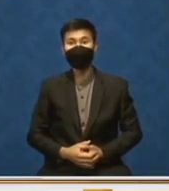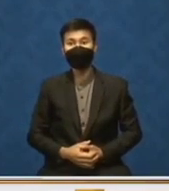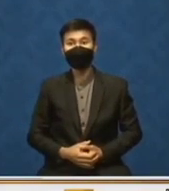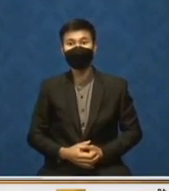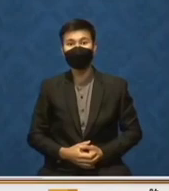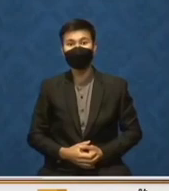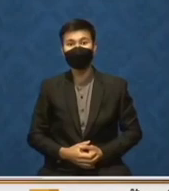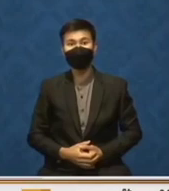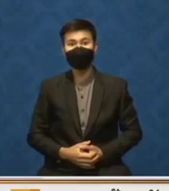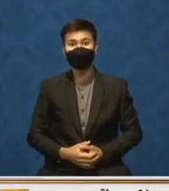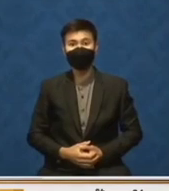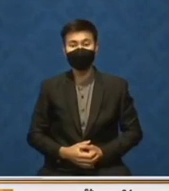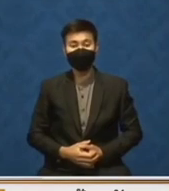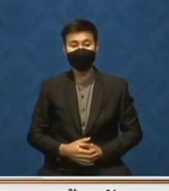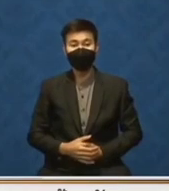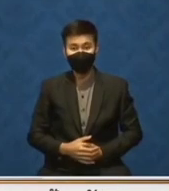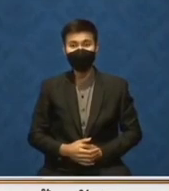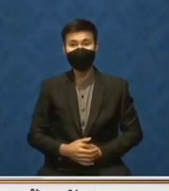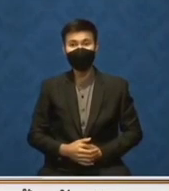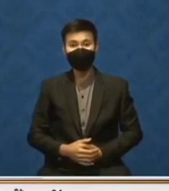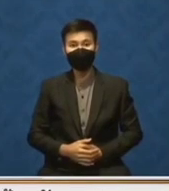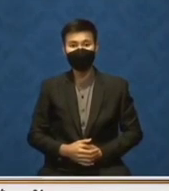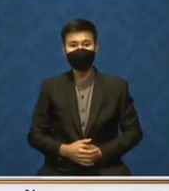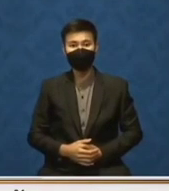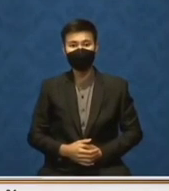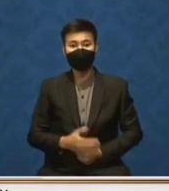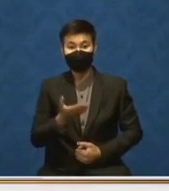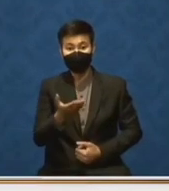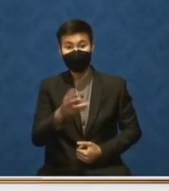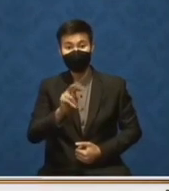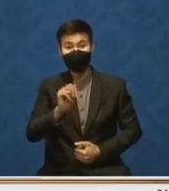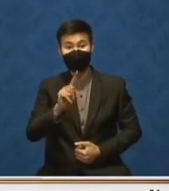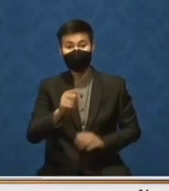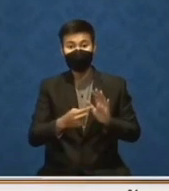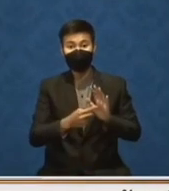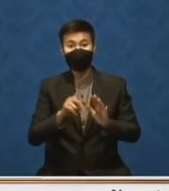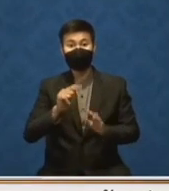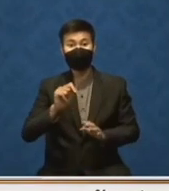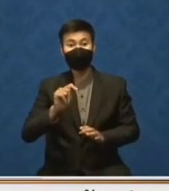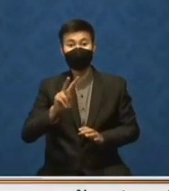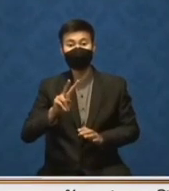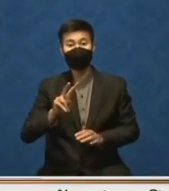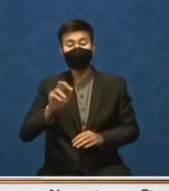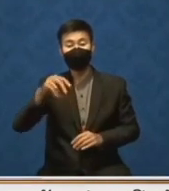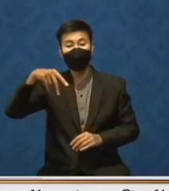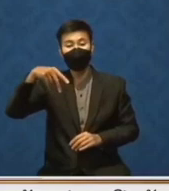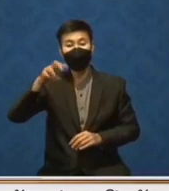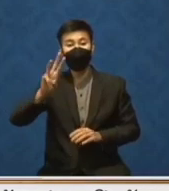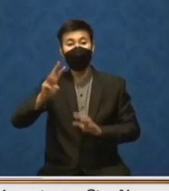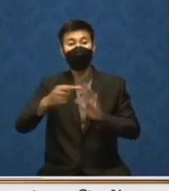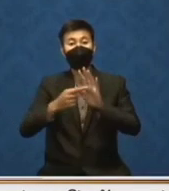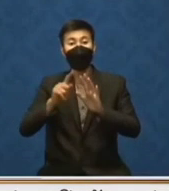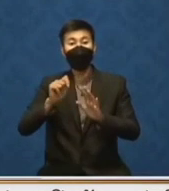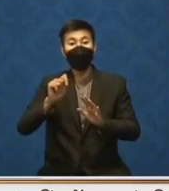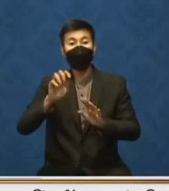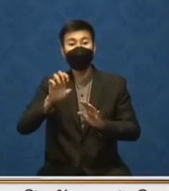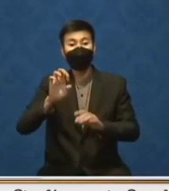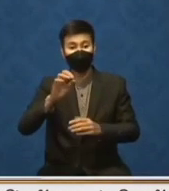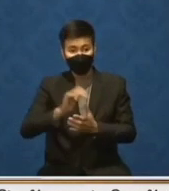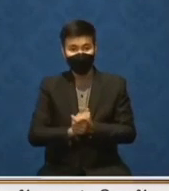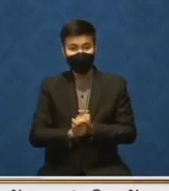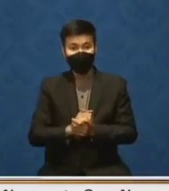ท่านณัฐวุฒิเราเคลียกันอีกทีนึงผมขึ้นมาก็มามี